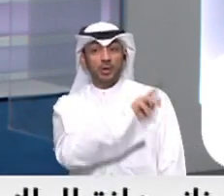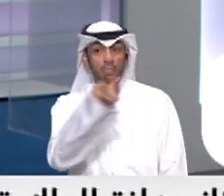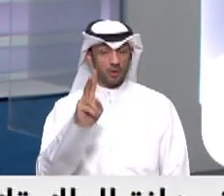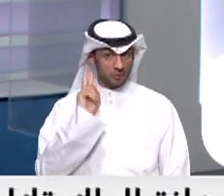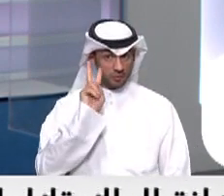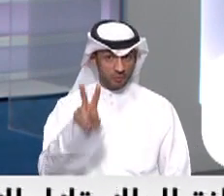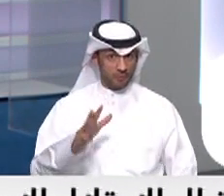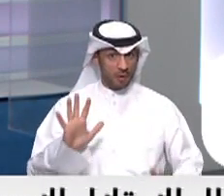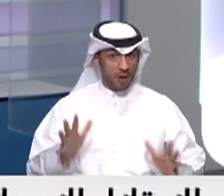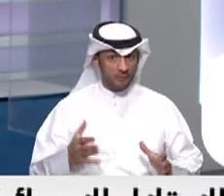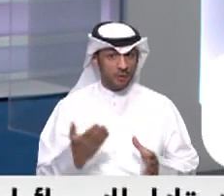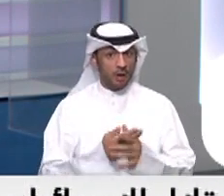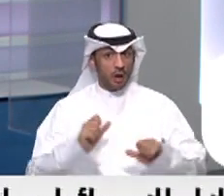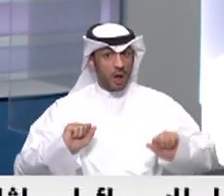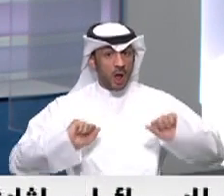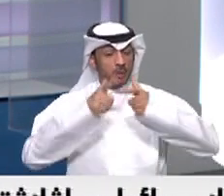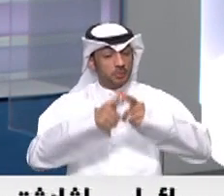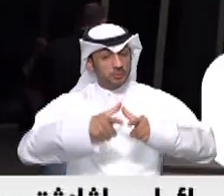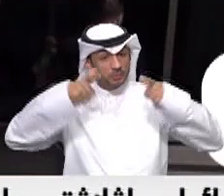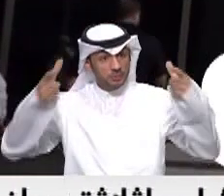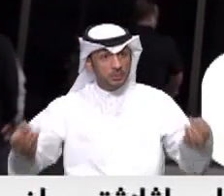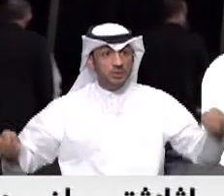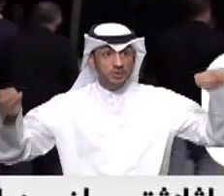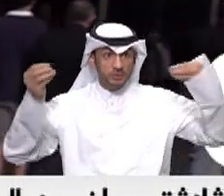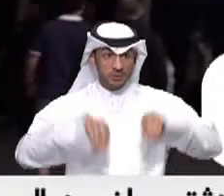توسيع هذه الحرب العدوانية.